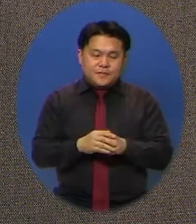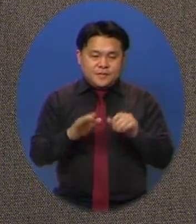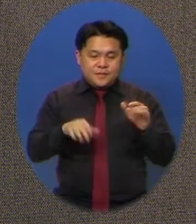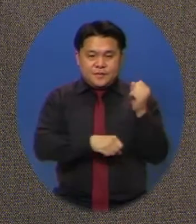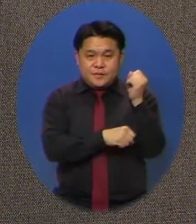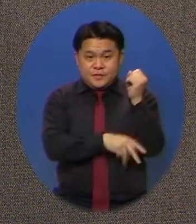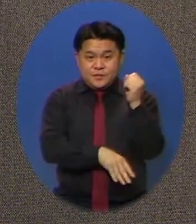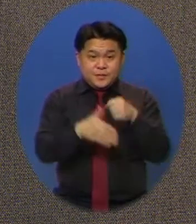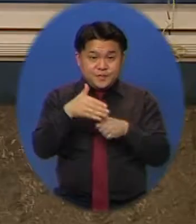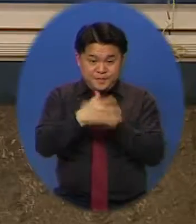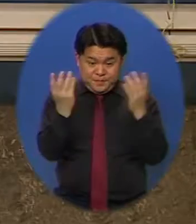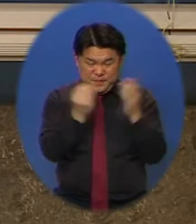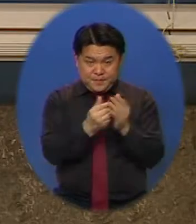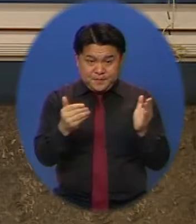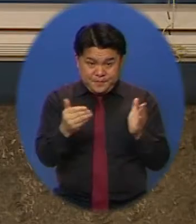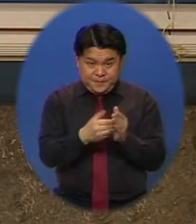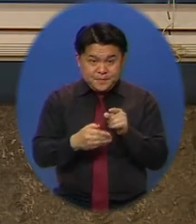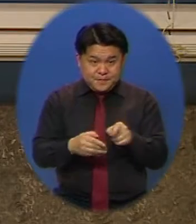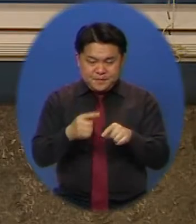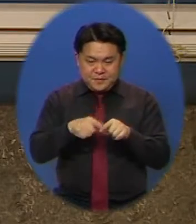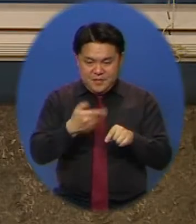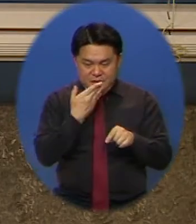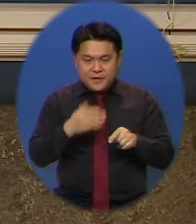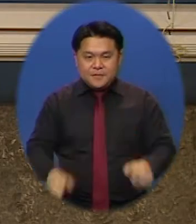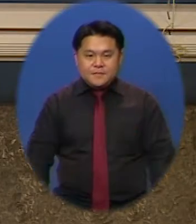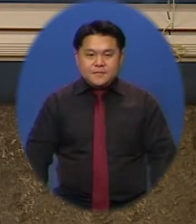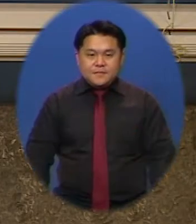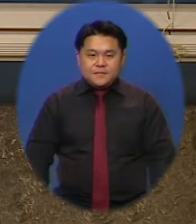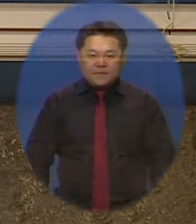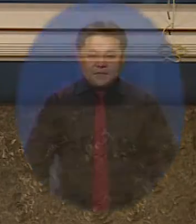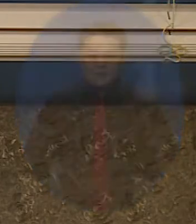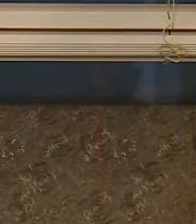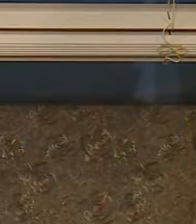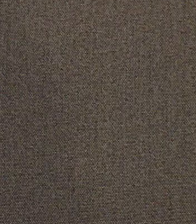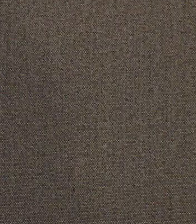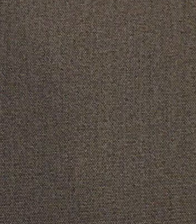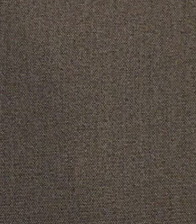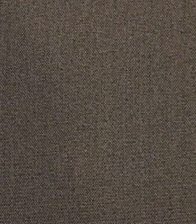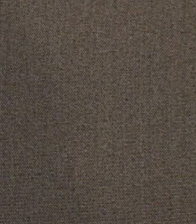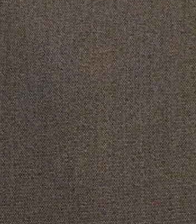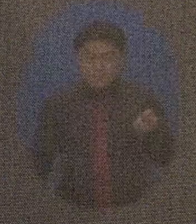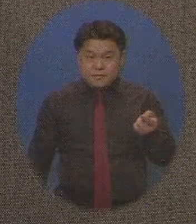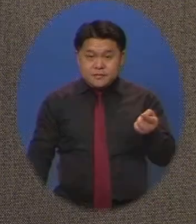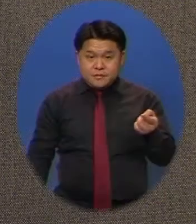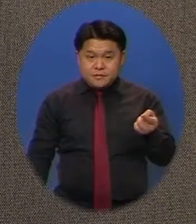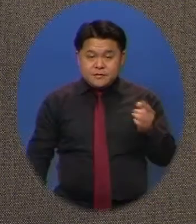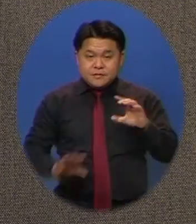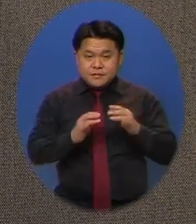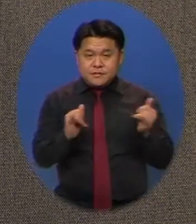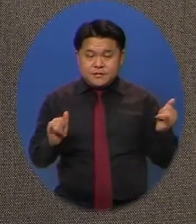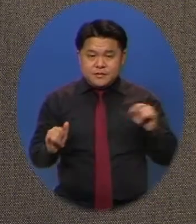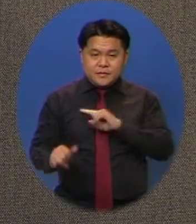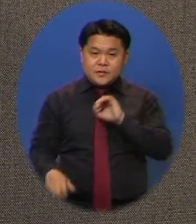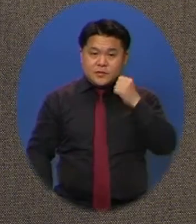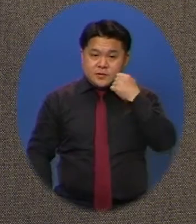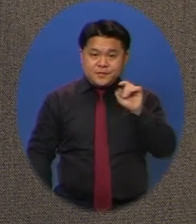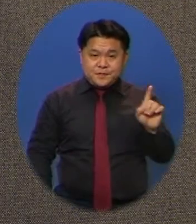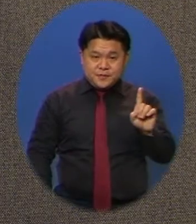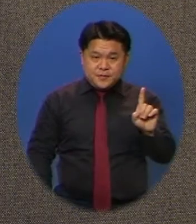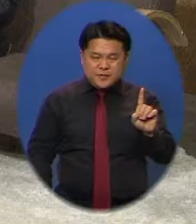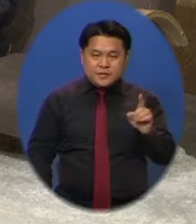제도적으로는 기본틀이 완성됐다 이렇게 이제 평가를 할 수 있습니다. 그 다음 국민들이 가장 그 어려움을 많이 겪고